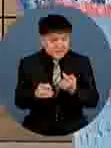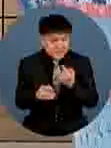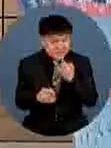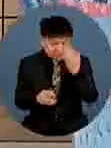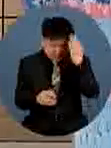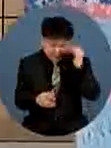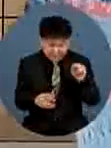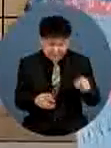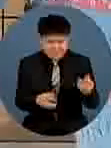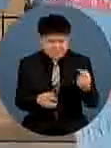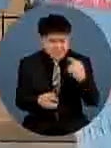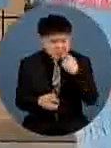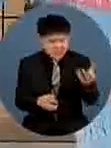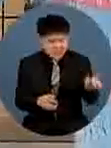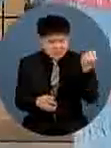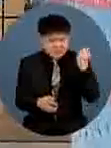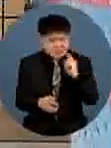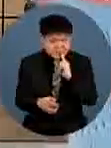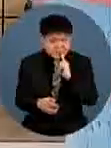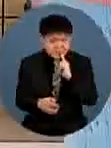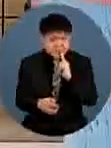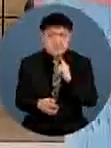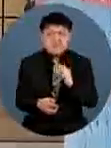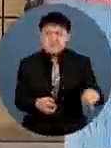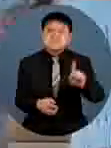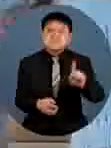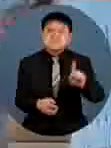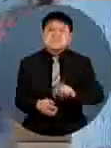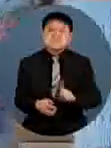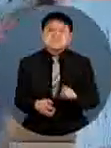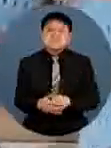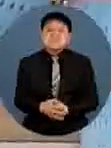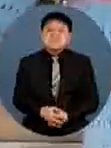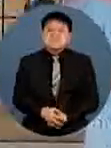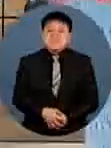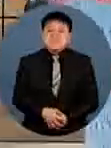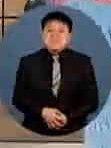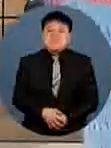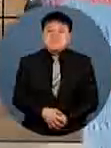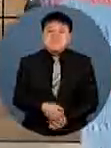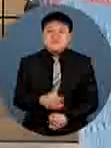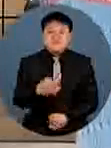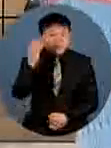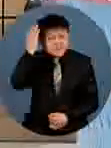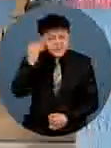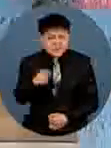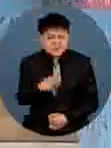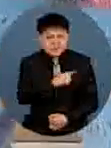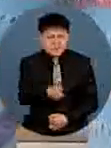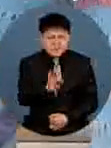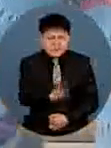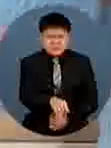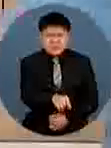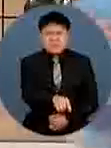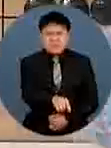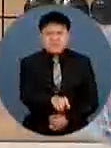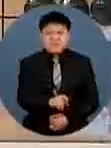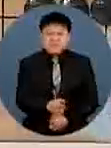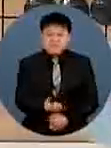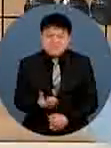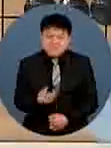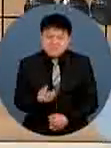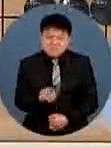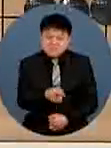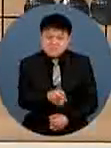되겠고요. 네, 역시 이렇게 뒤로 메워도 흙이 먼저 때리게 된다면 네,